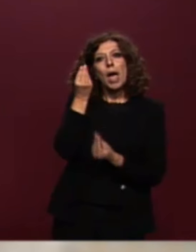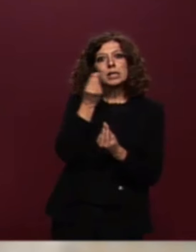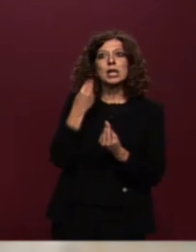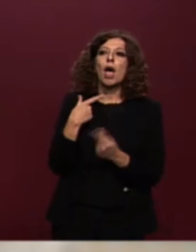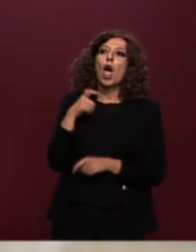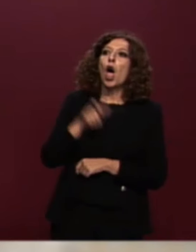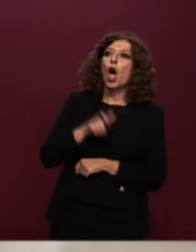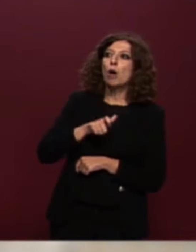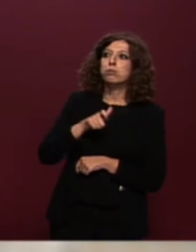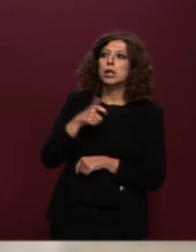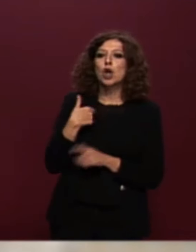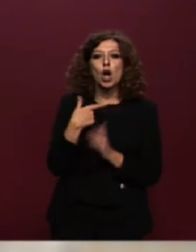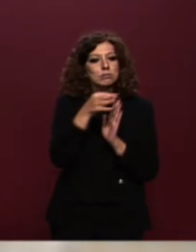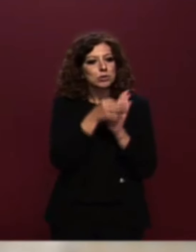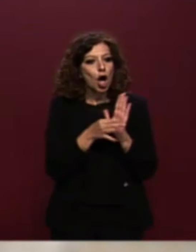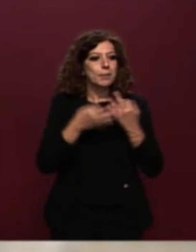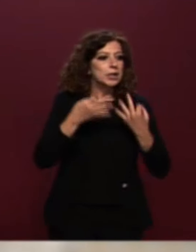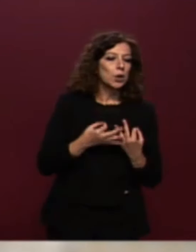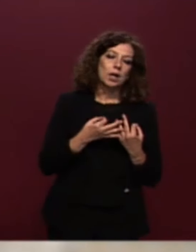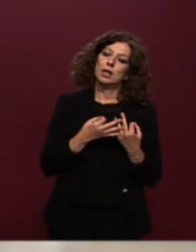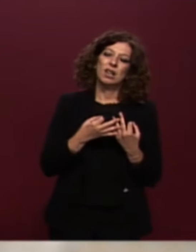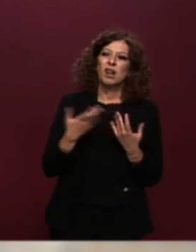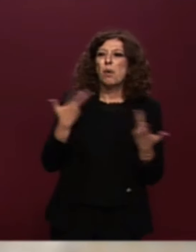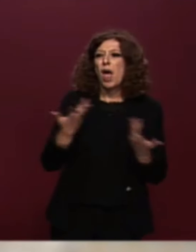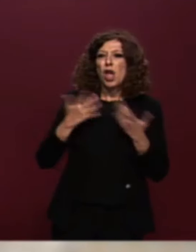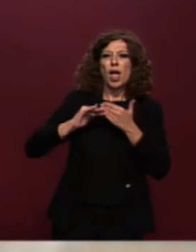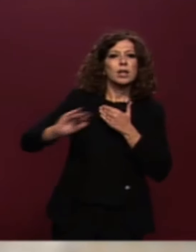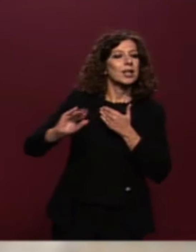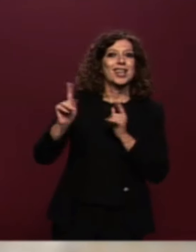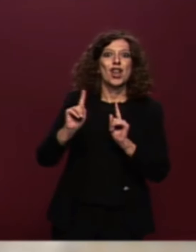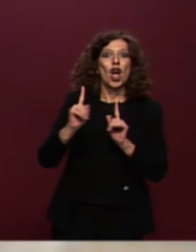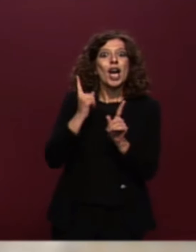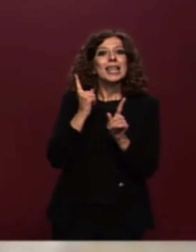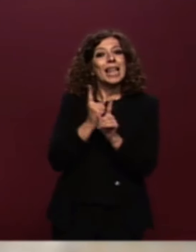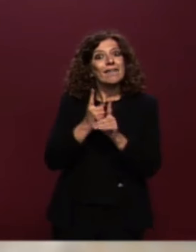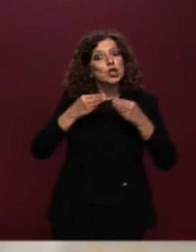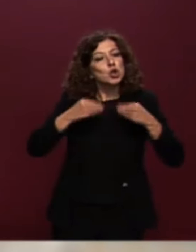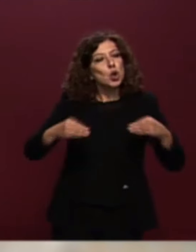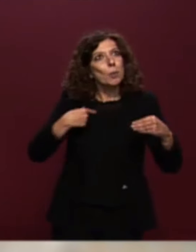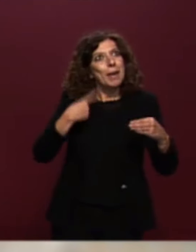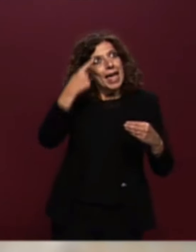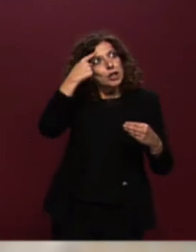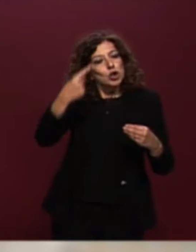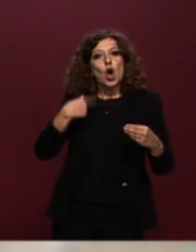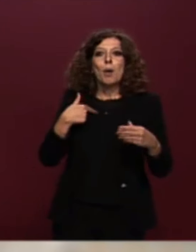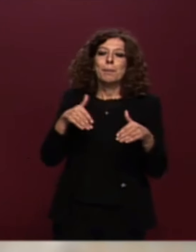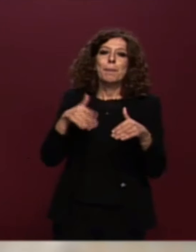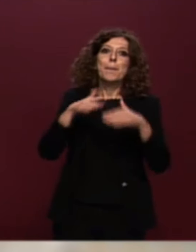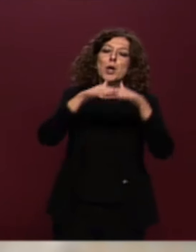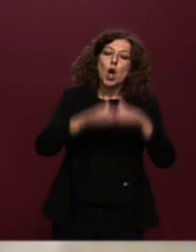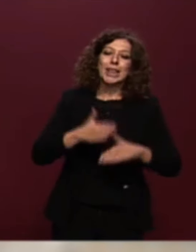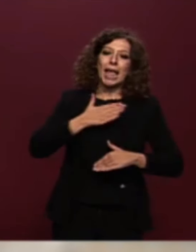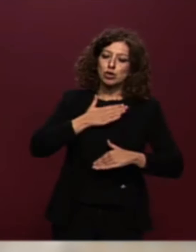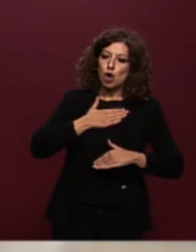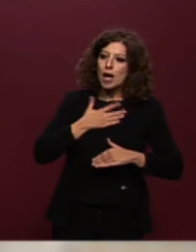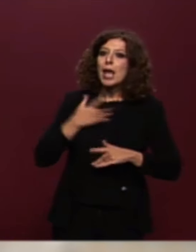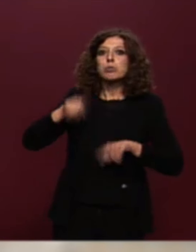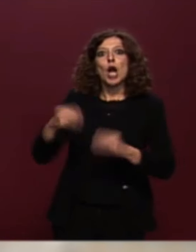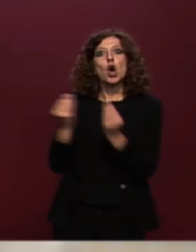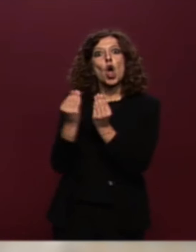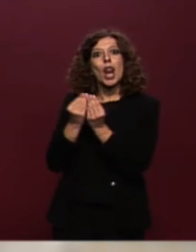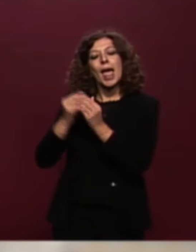obbligo distante, ma come un insieme di strumenti per proteggere se stessi e i propri colleghi. Queste competenze sono